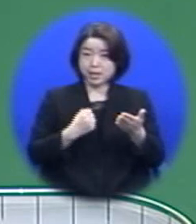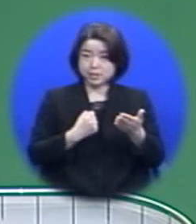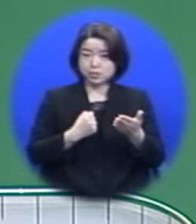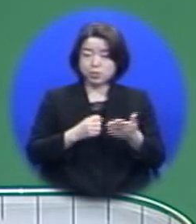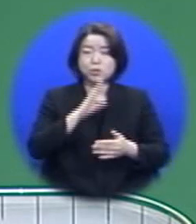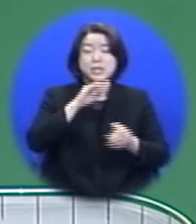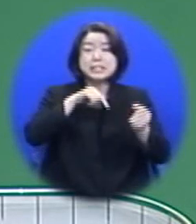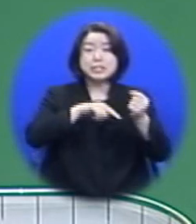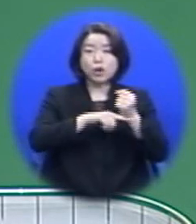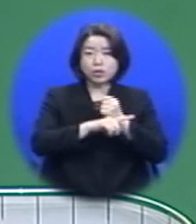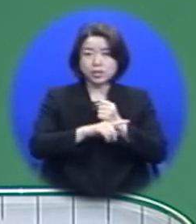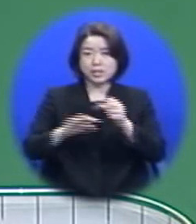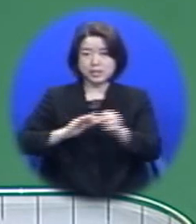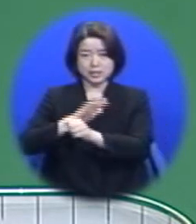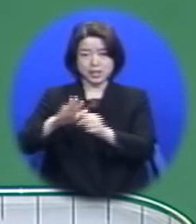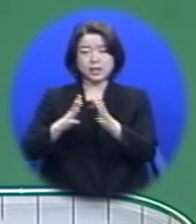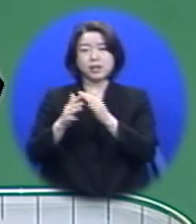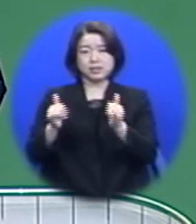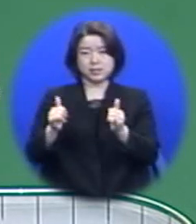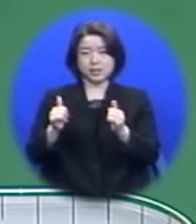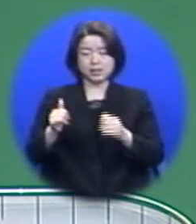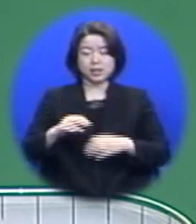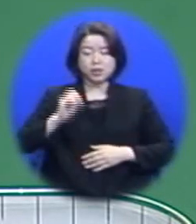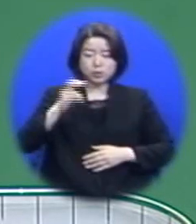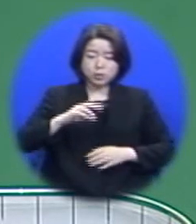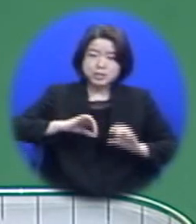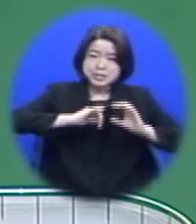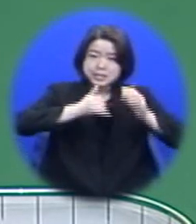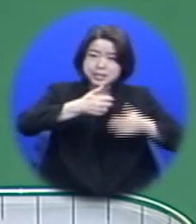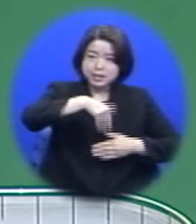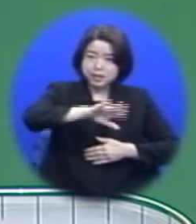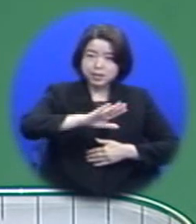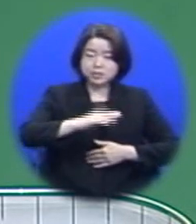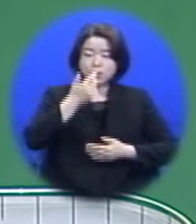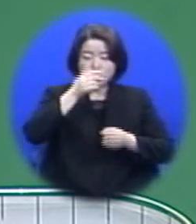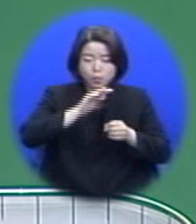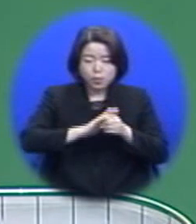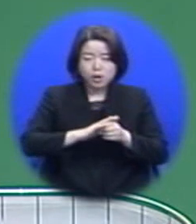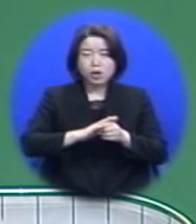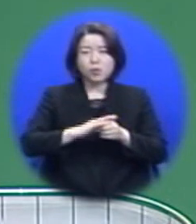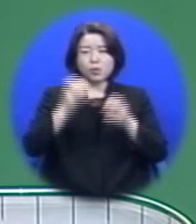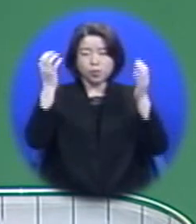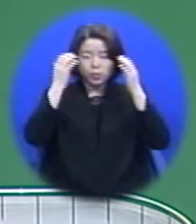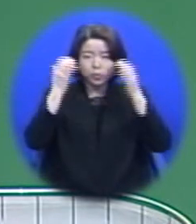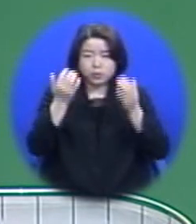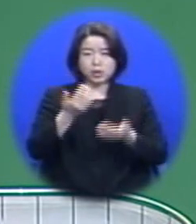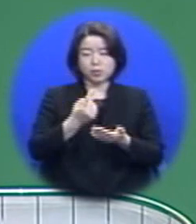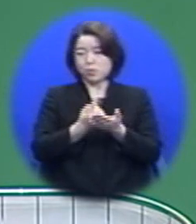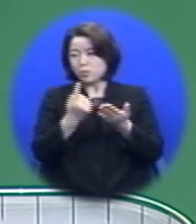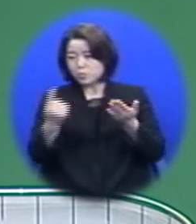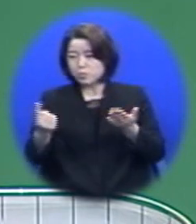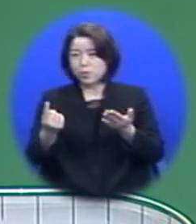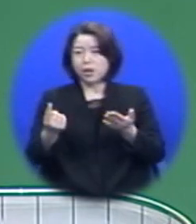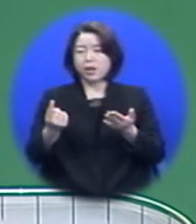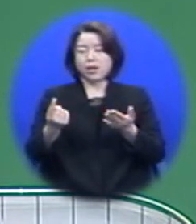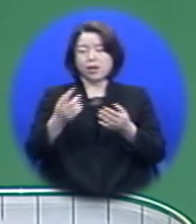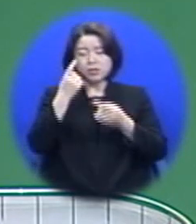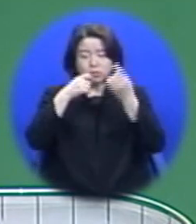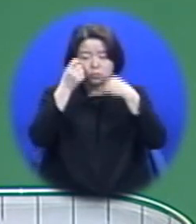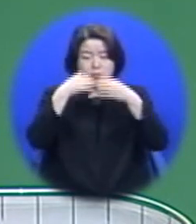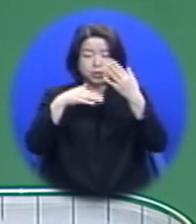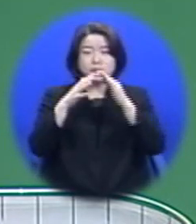사랑하는 자 세상에 나가서 억울하고 고통당하고 소외되고 버림받은 이들을 살펴주고